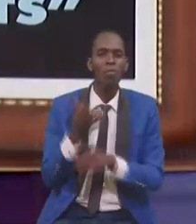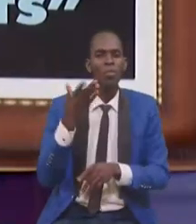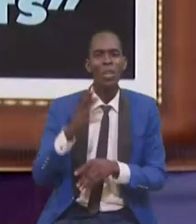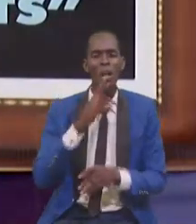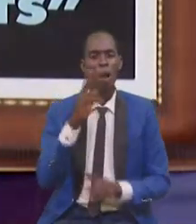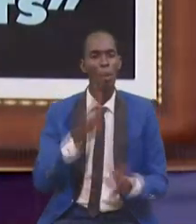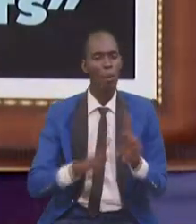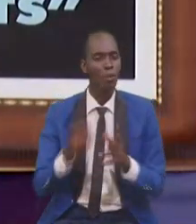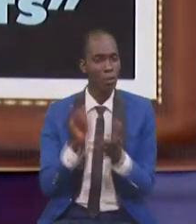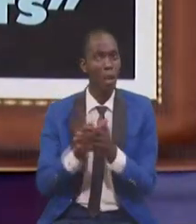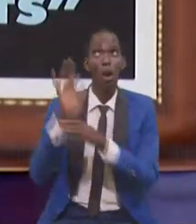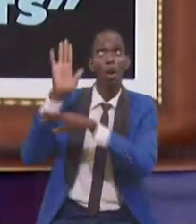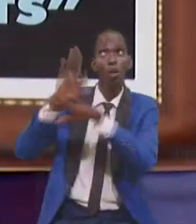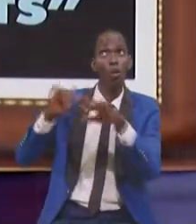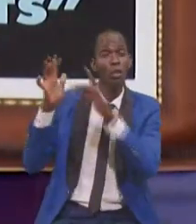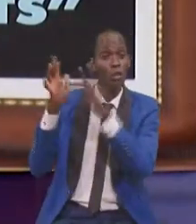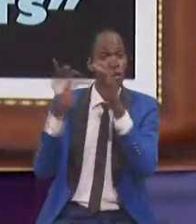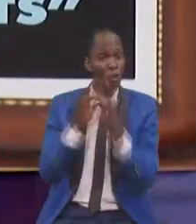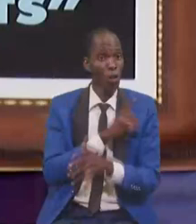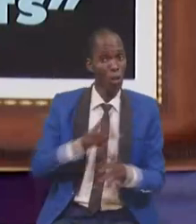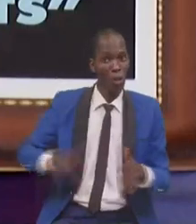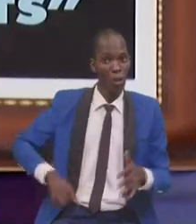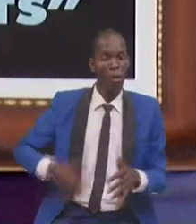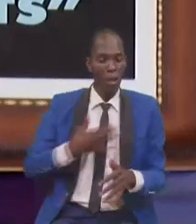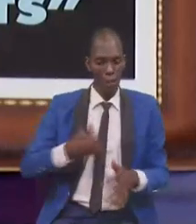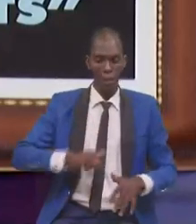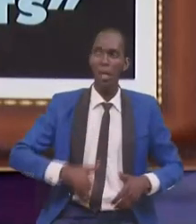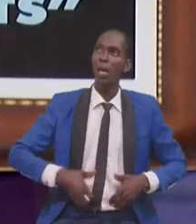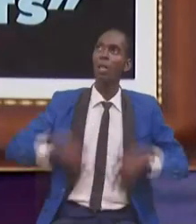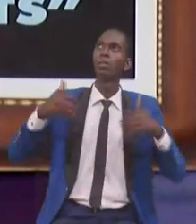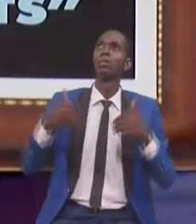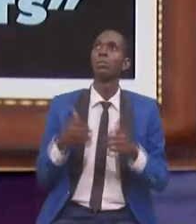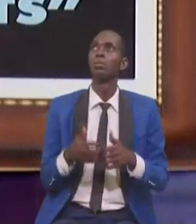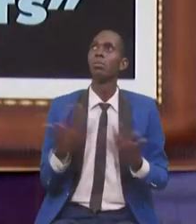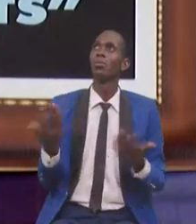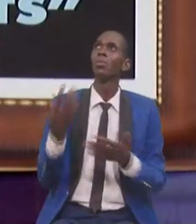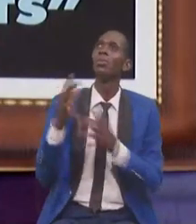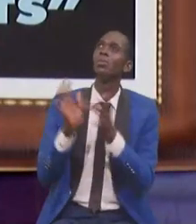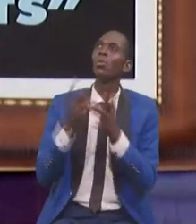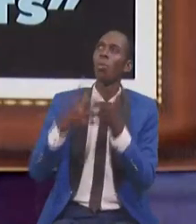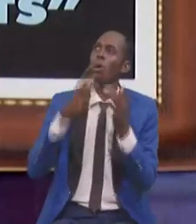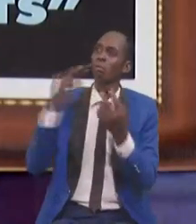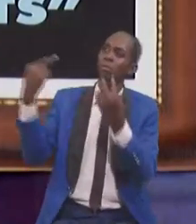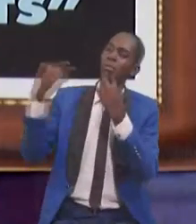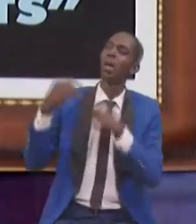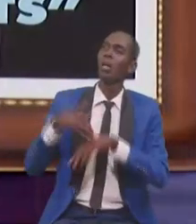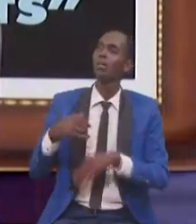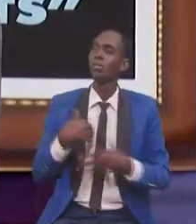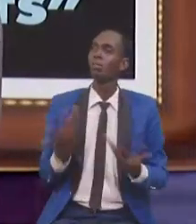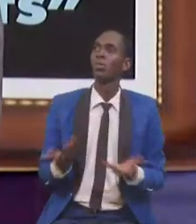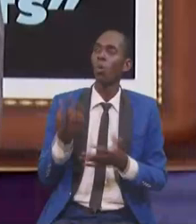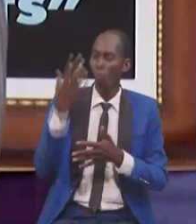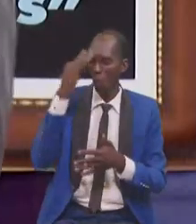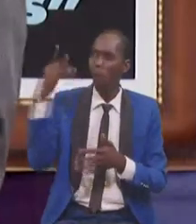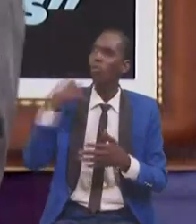Il y a des gens qui appellent Jésus Seigneur. Et puis, ils s'irritent contre lui. Dieu, qu'est-ce que tu regardes? Jésus, qu'est-ce que tu